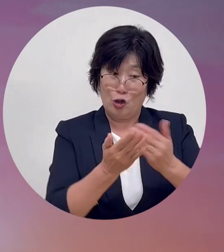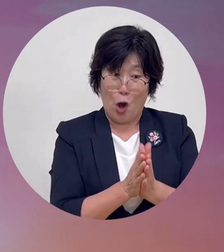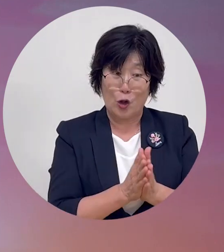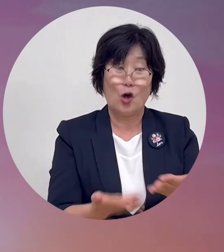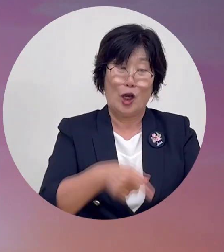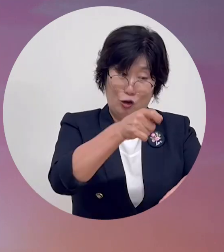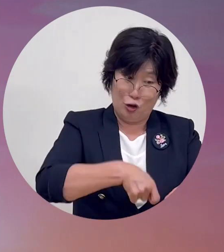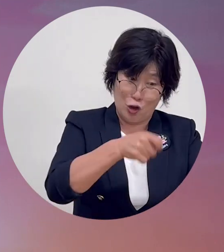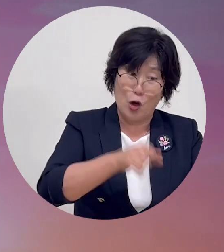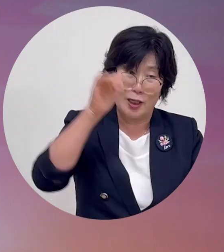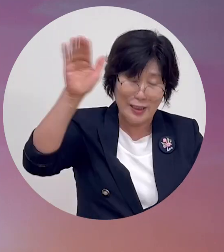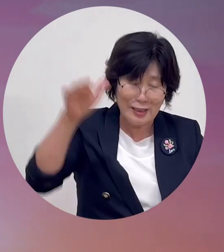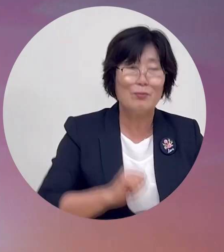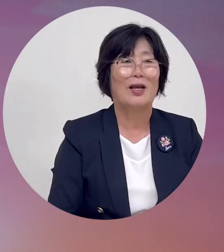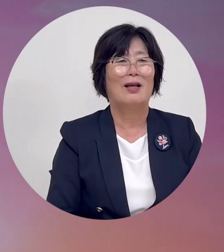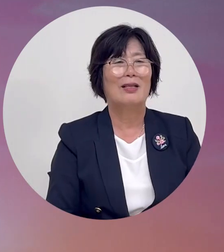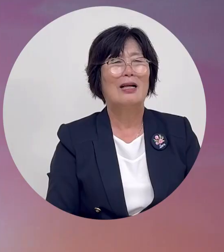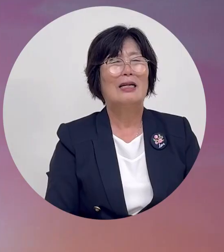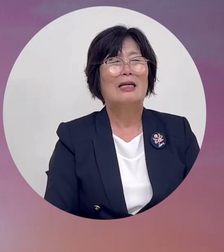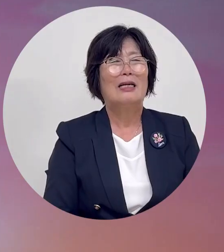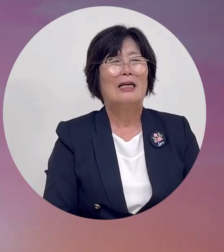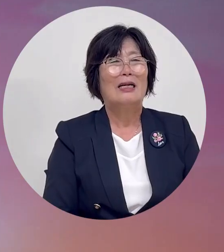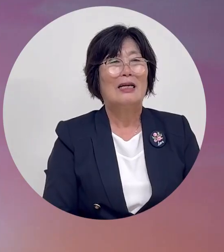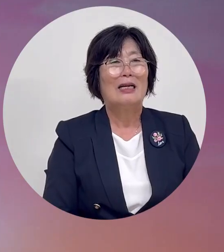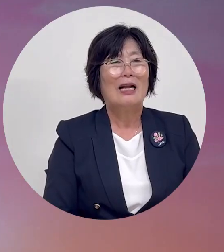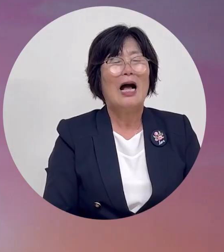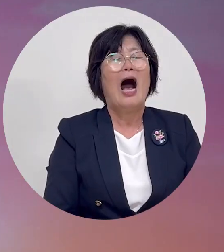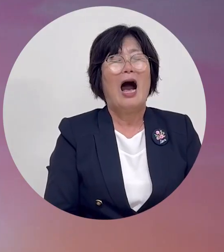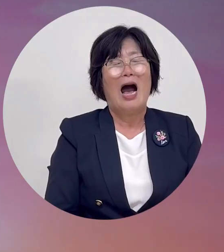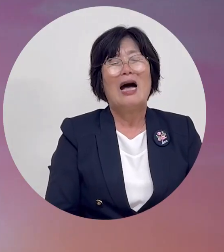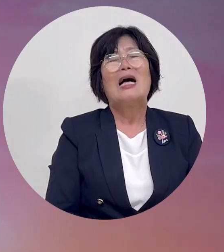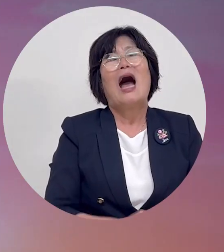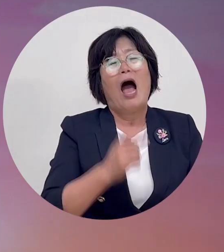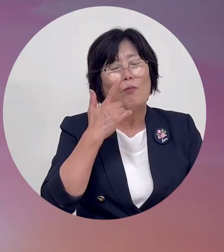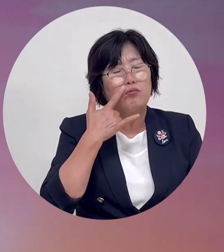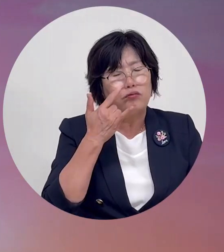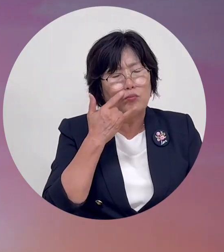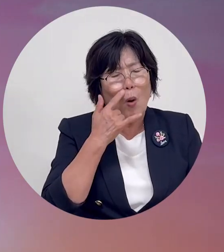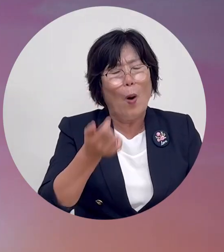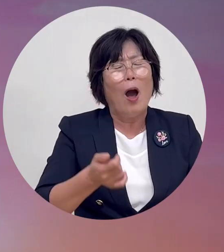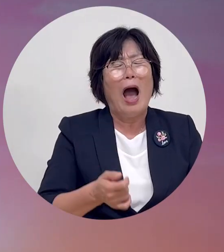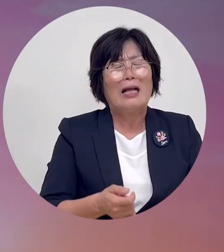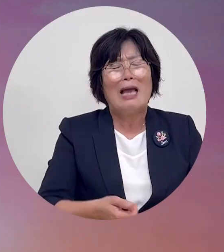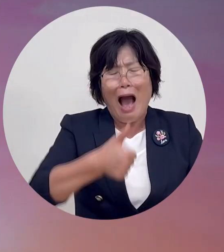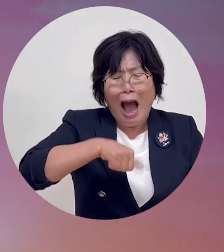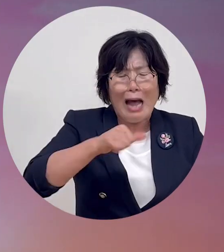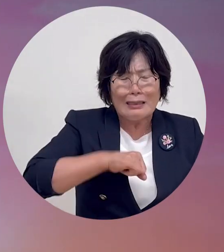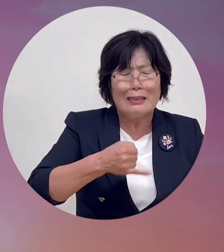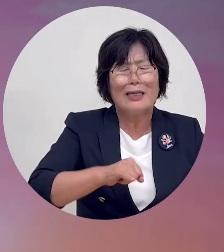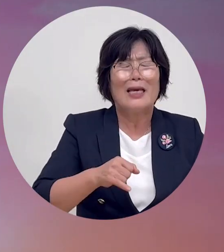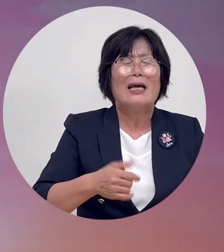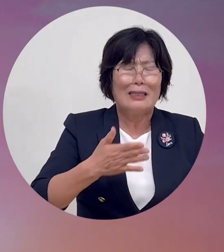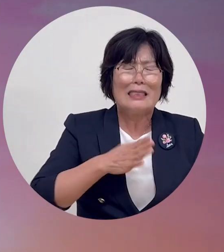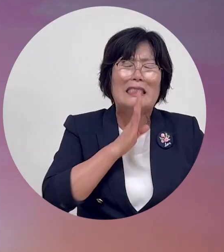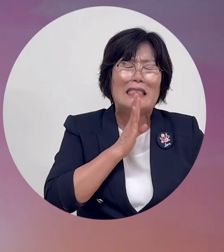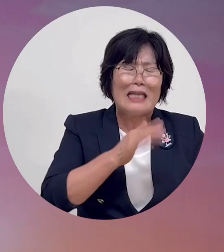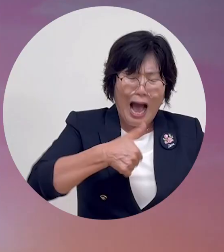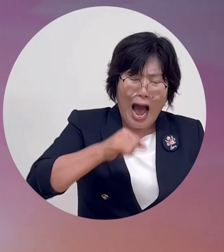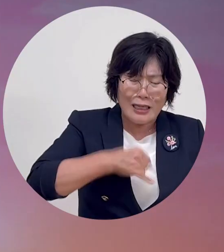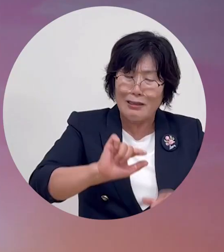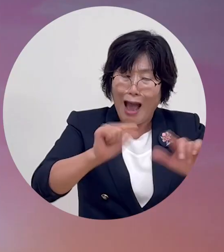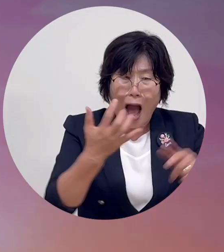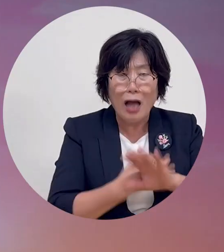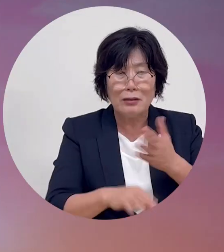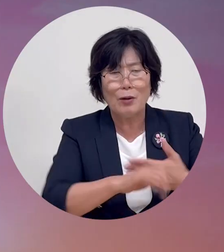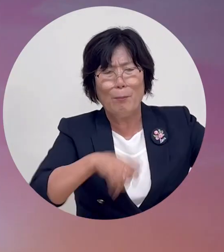있어요? 사생아를 몇 때립니까? 자기 자녀를 몇 때리는 거예요. 그래서